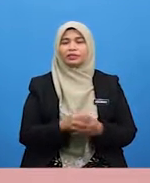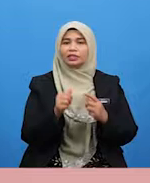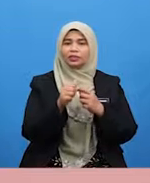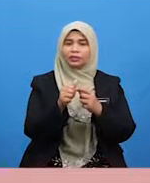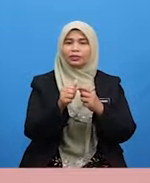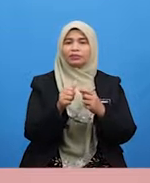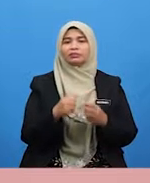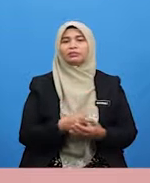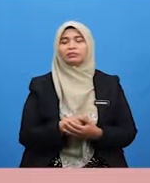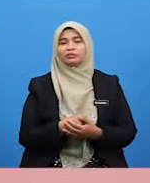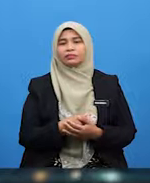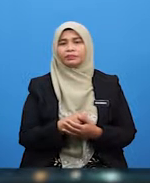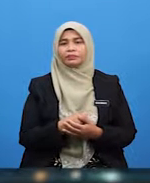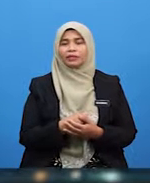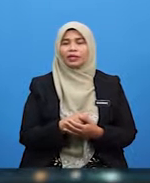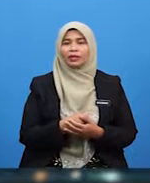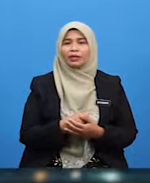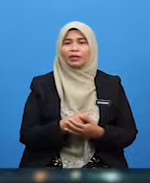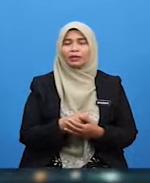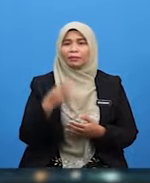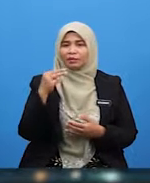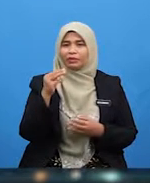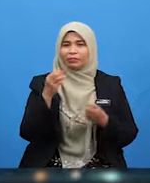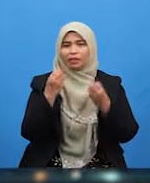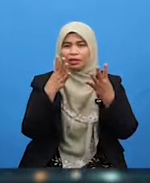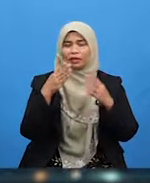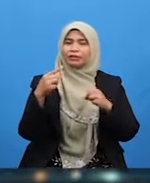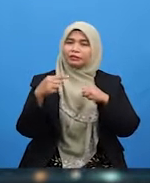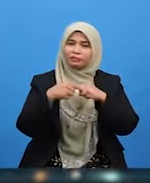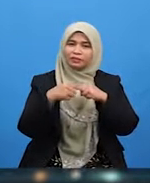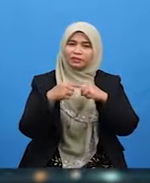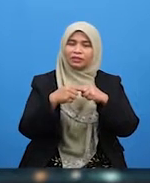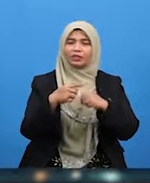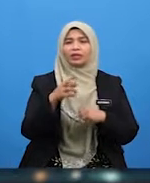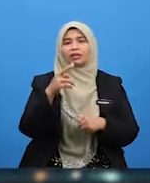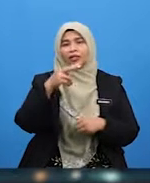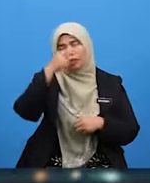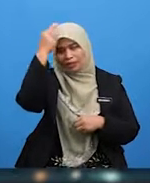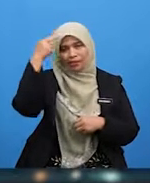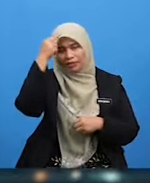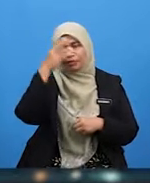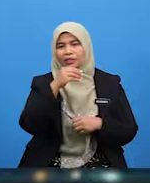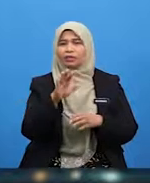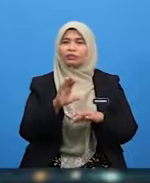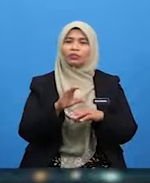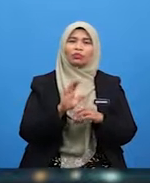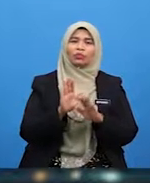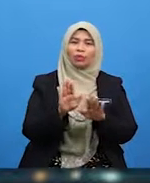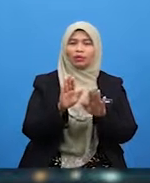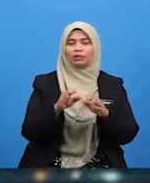keinginan penganutnya, mereka banyak memfitnah para Nabi dan menolak ajaran Rasulullah